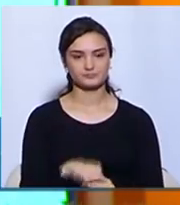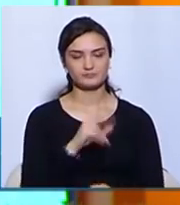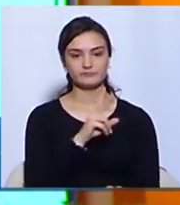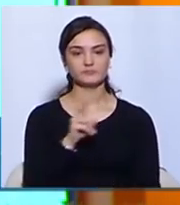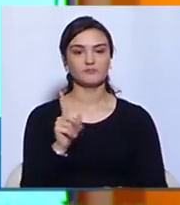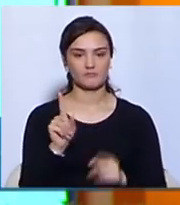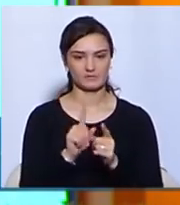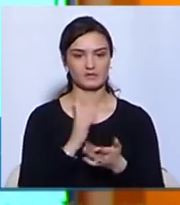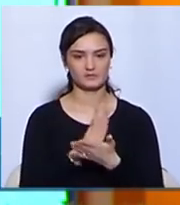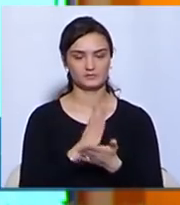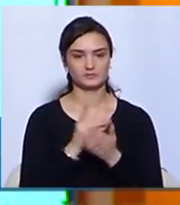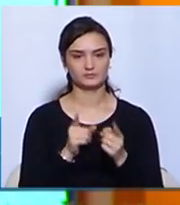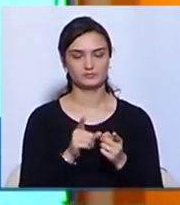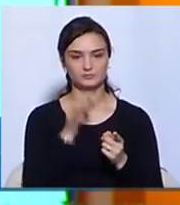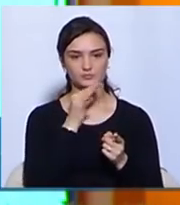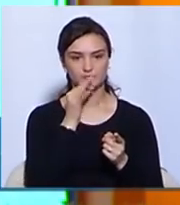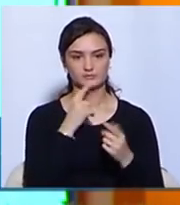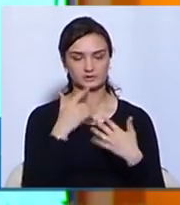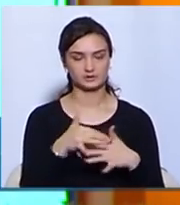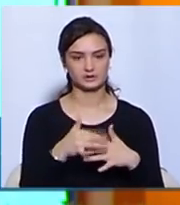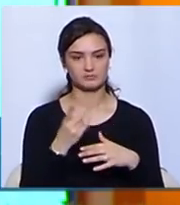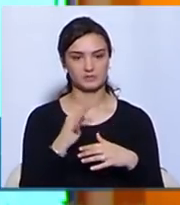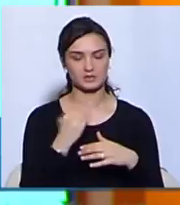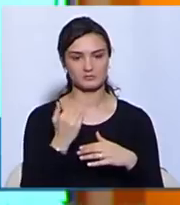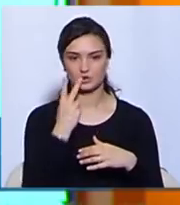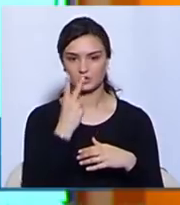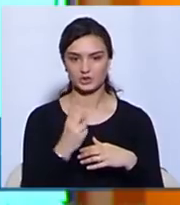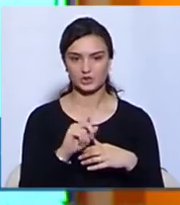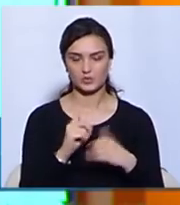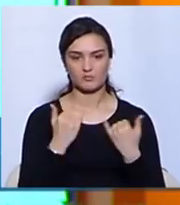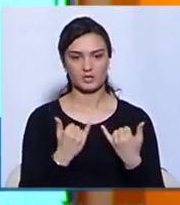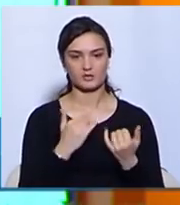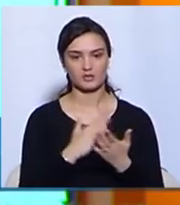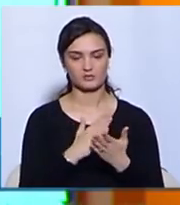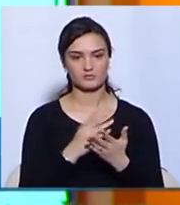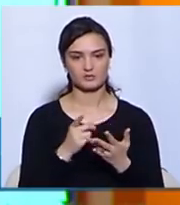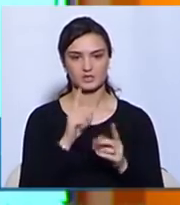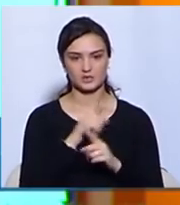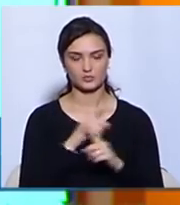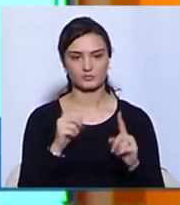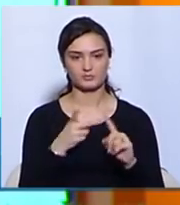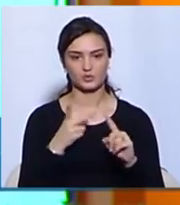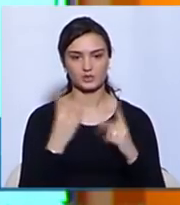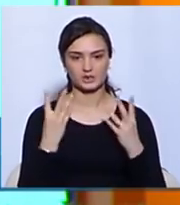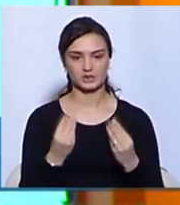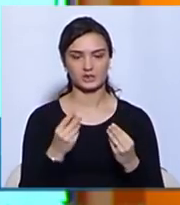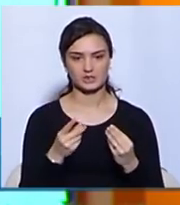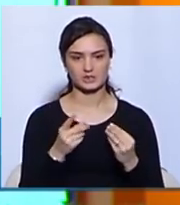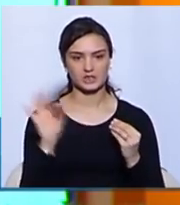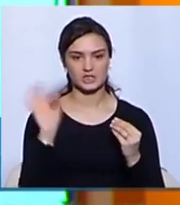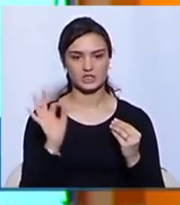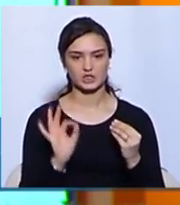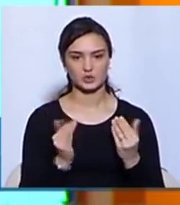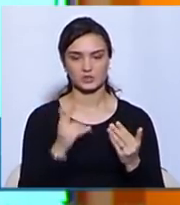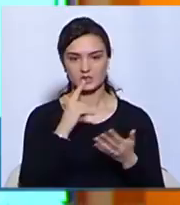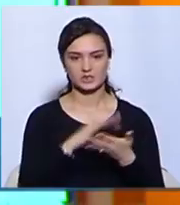რომელსაც ასევე აქვს ჯერჯერობით ციკლი, თუმცა შენიშნა, რომ ახლა აქვს განსაკუთრებით მეორე დღეს